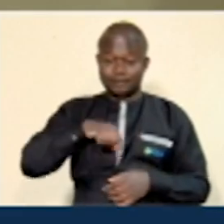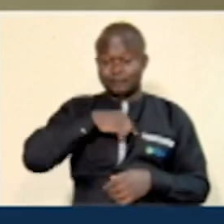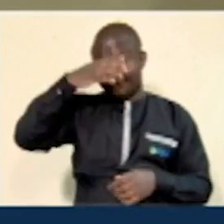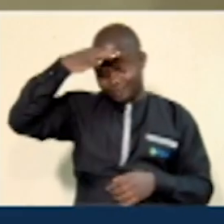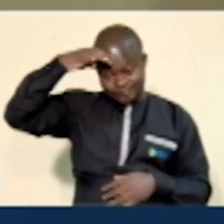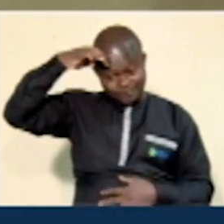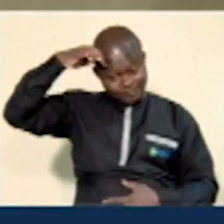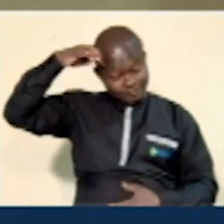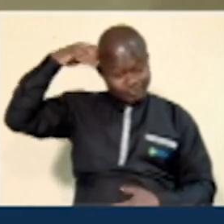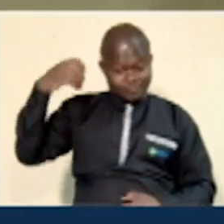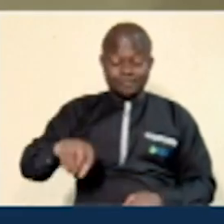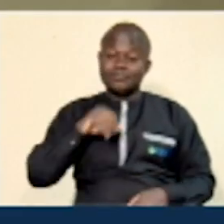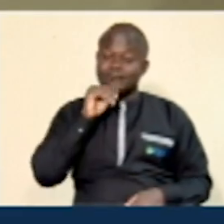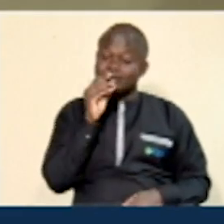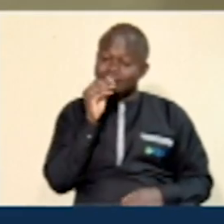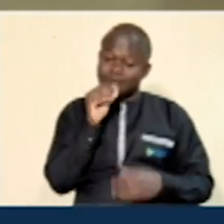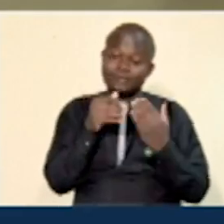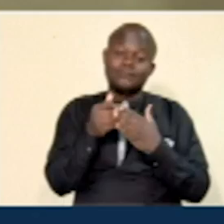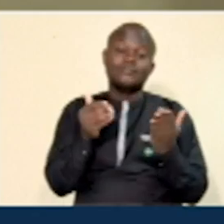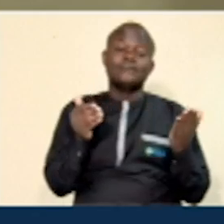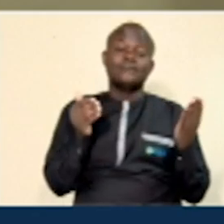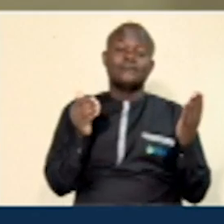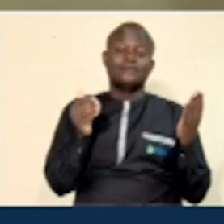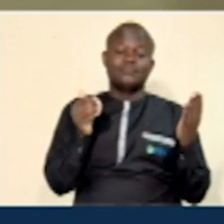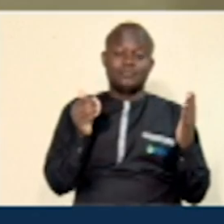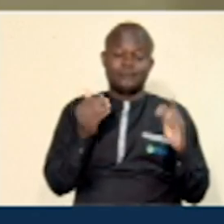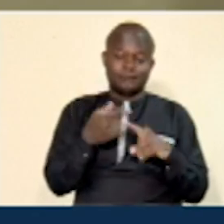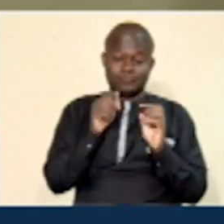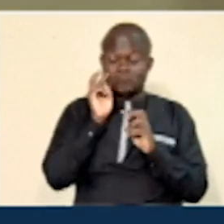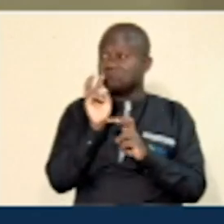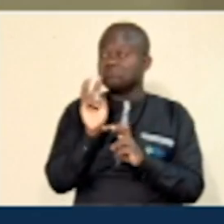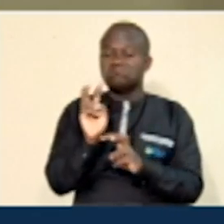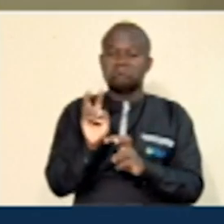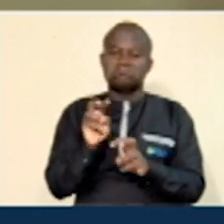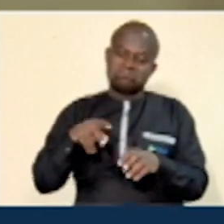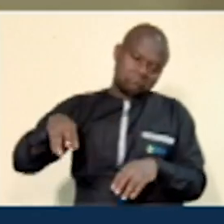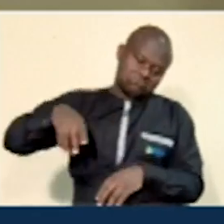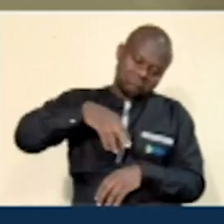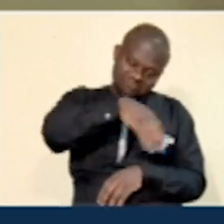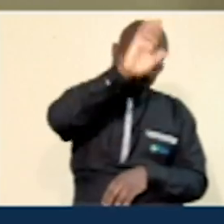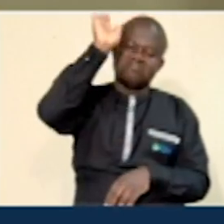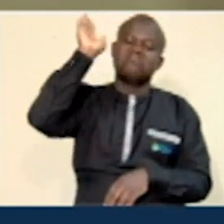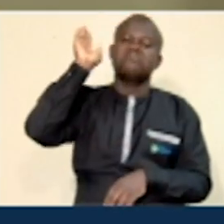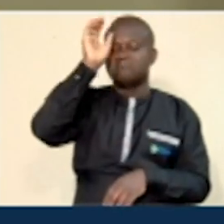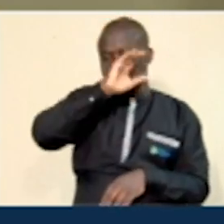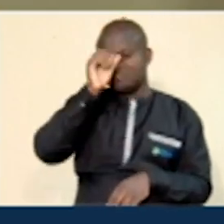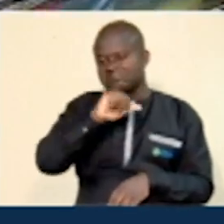turagorana. Ntitubivuga ngo tubigire uyu muntu akurangaranye ukavuka isubirira inyuma utari ko hariho